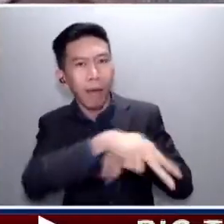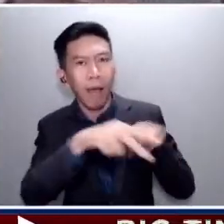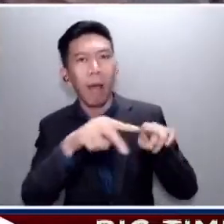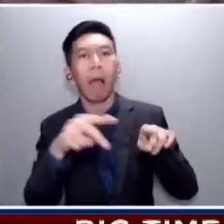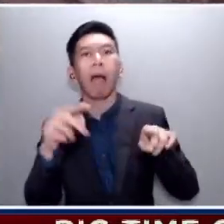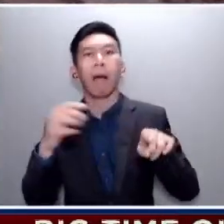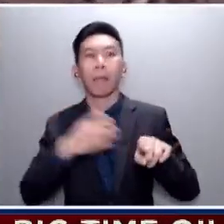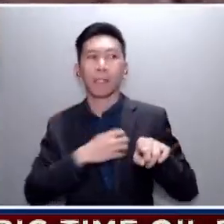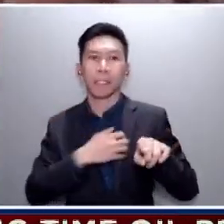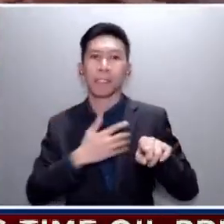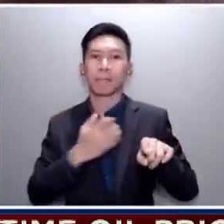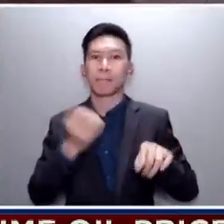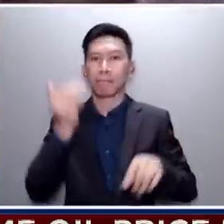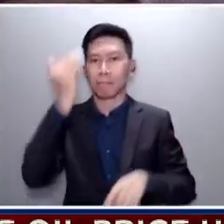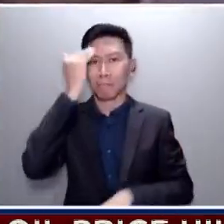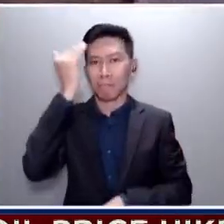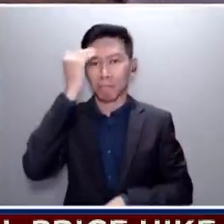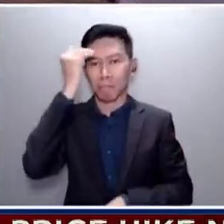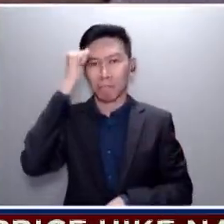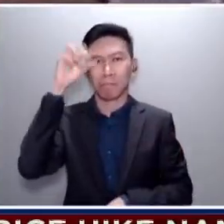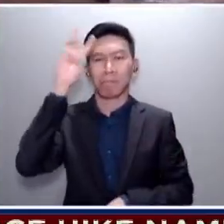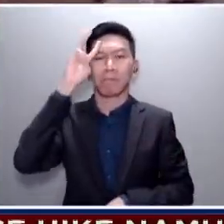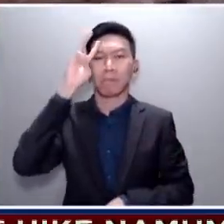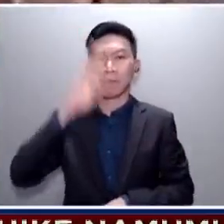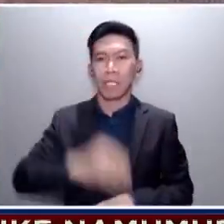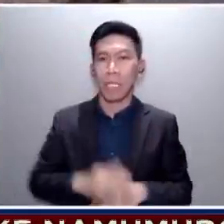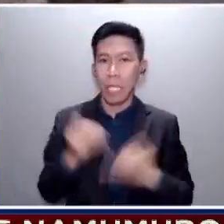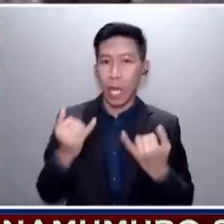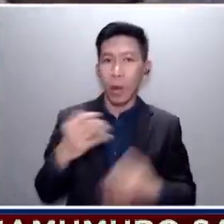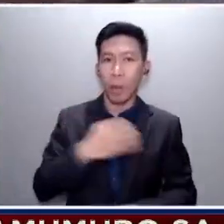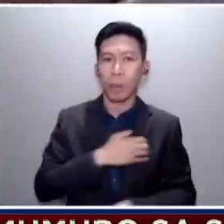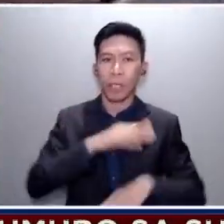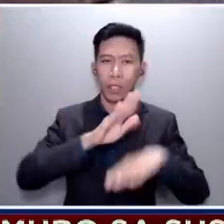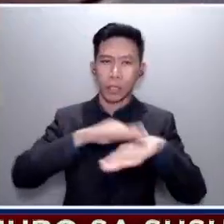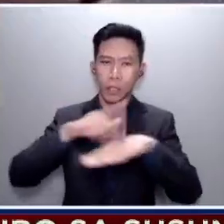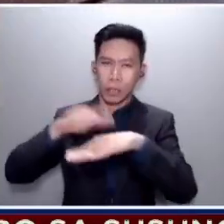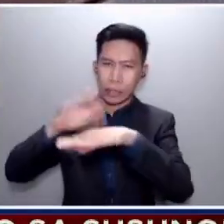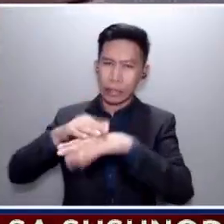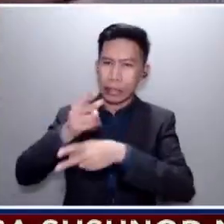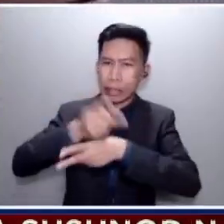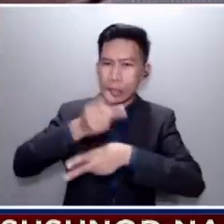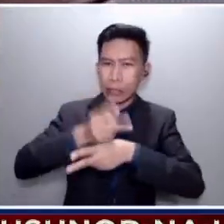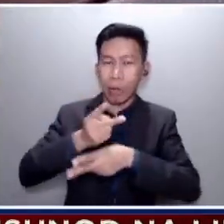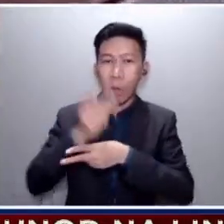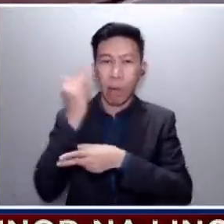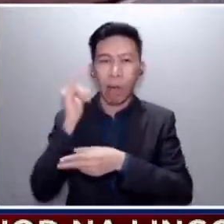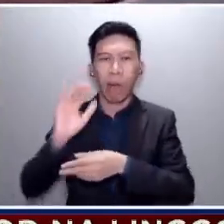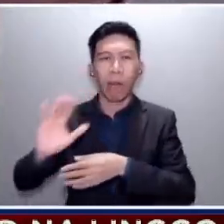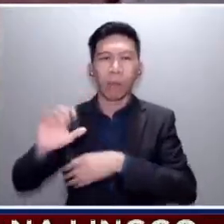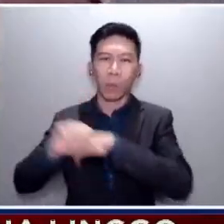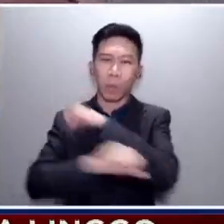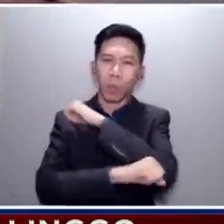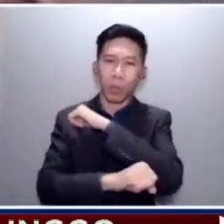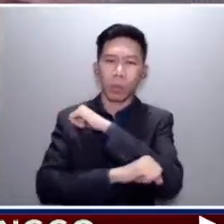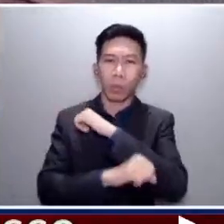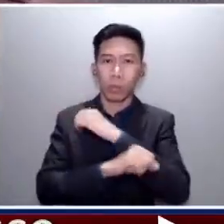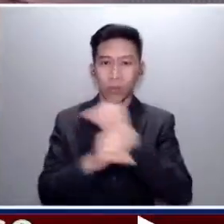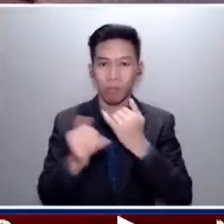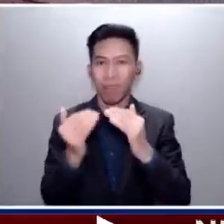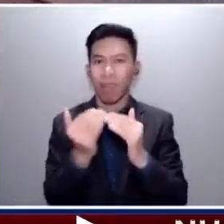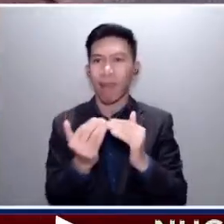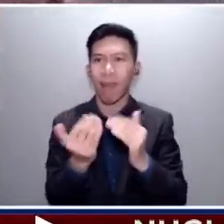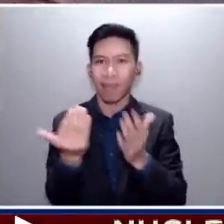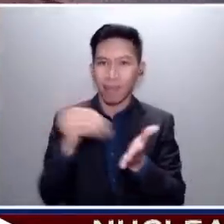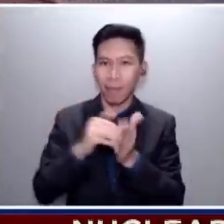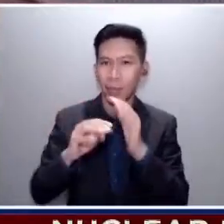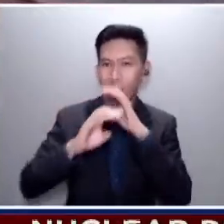Pinag-iingat din ng mga pulis ang publiko sa iba't ibang modus ng mga kawatan, lalo na ngayon lumuluwag na ang restrictions at